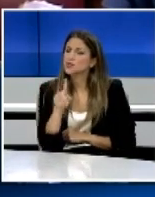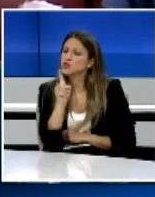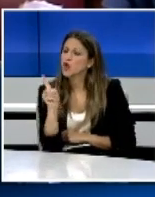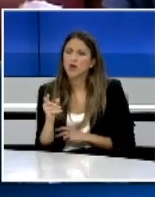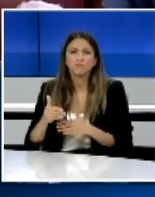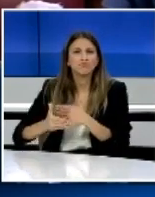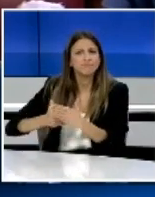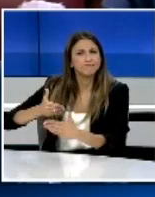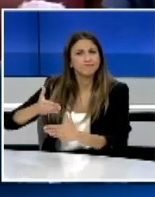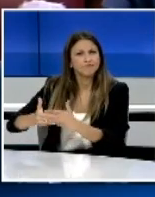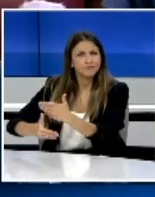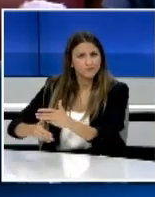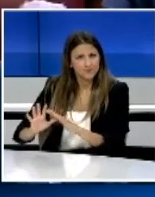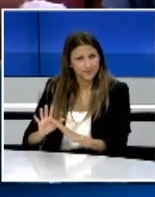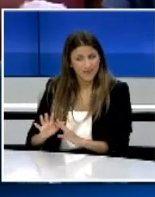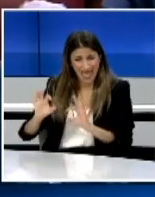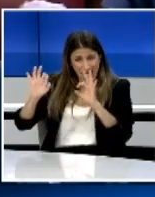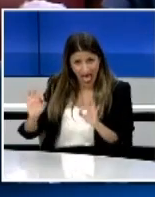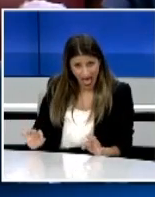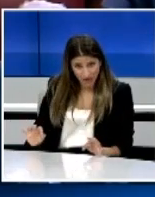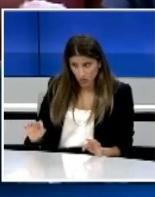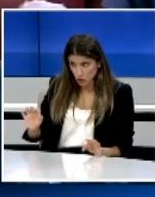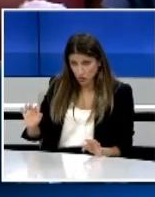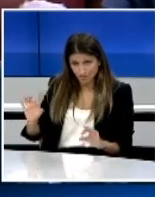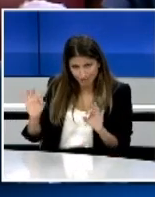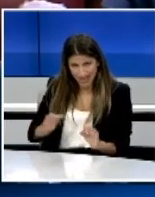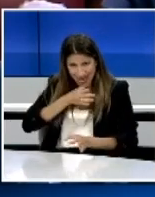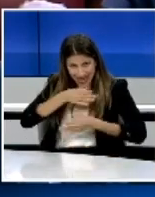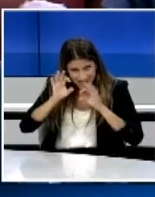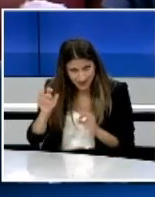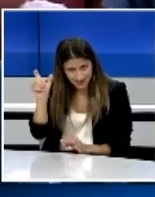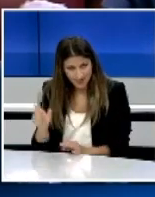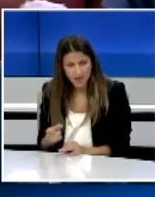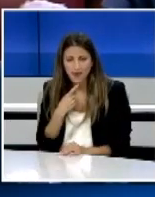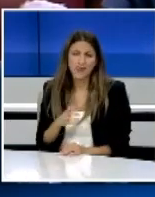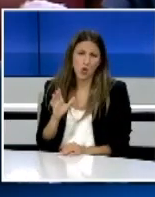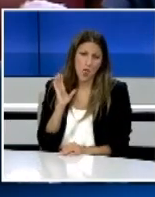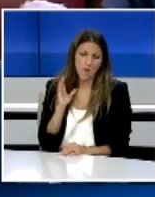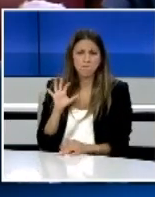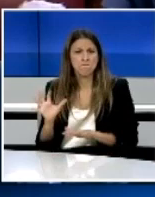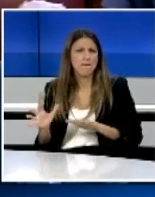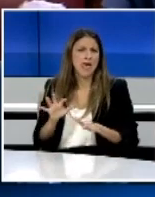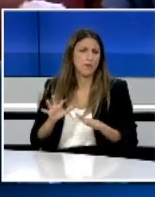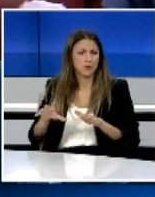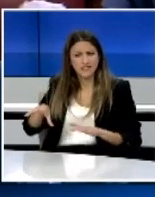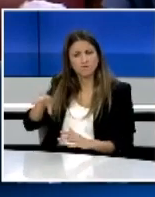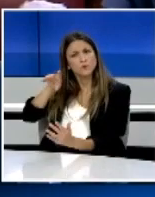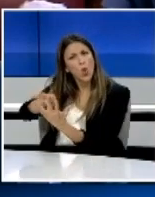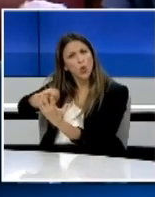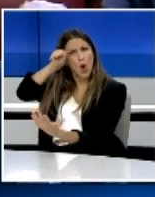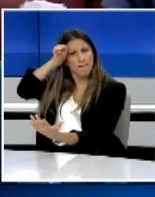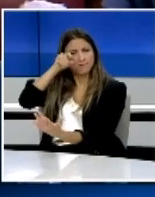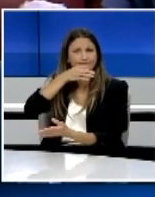το λέω επακριβώς με το αυτολεξί με το τι λέει το Σύνταγμα. Κάνω μία